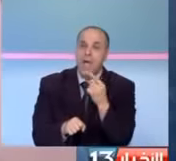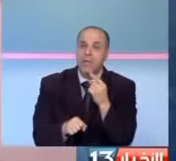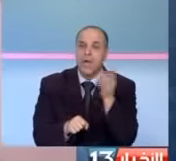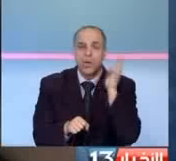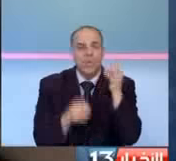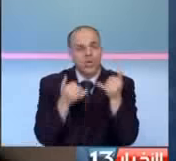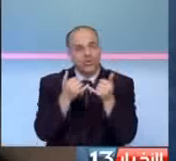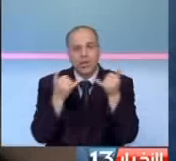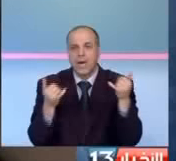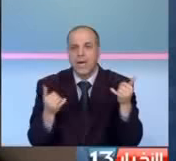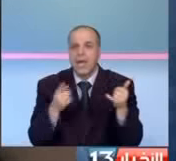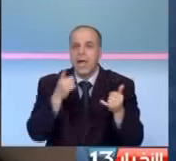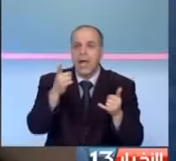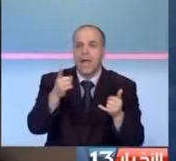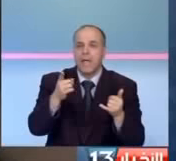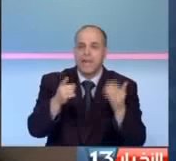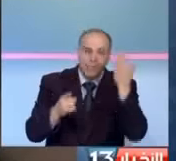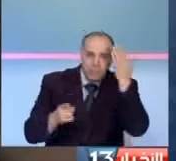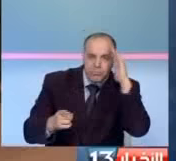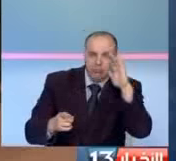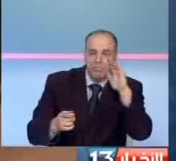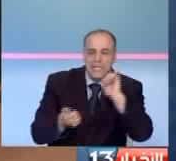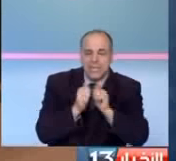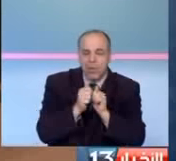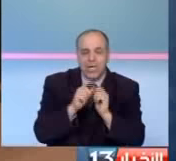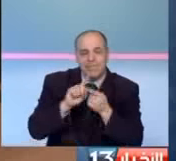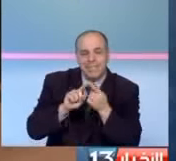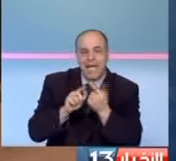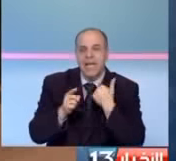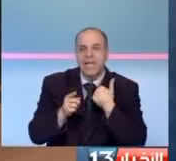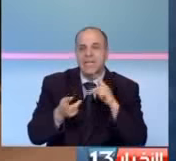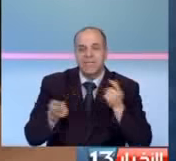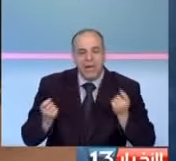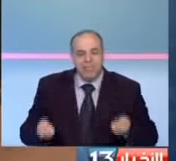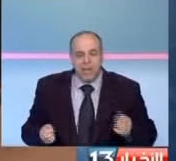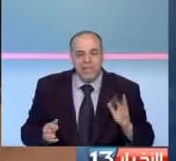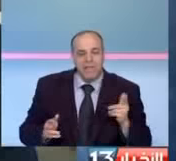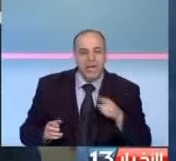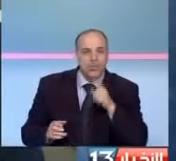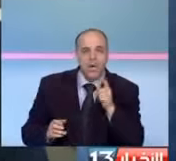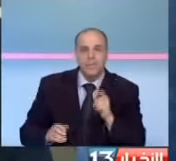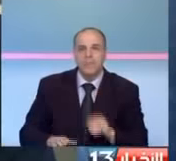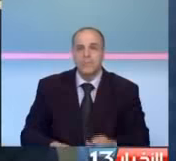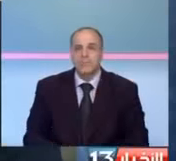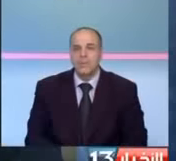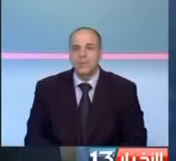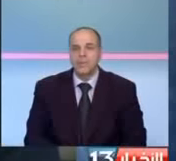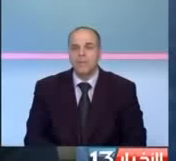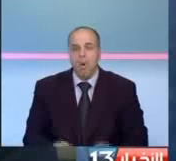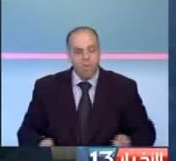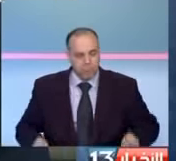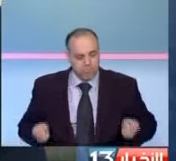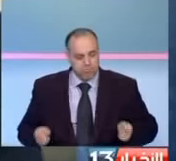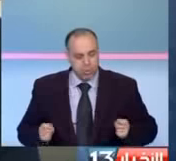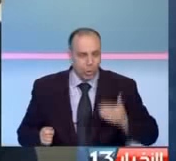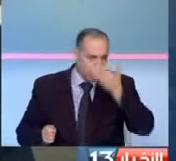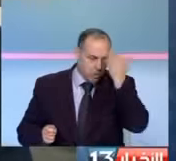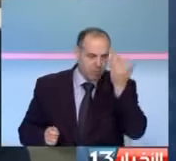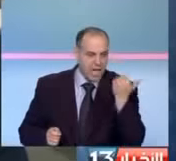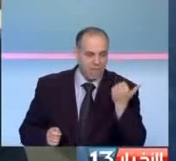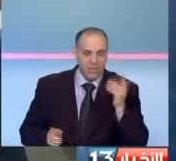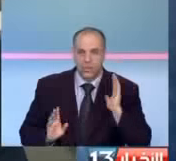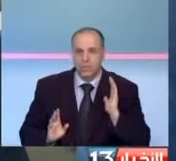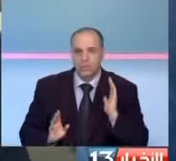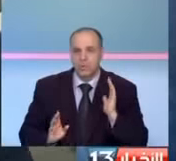ندوة صحفية تم خلالها التعريف بهذه الرياضة وطرق ممارستها. C'est une discipline qui est معروفه في تونس